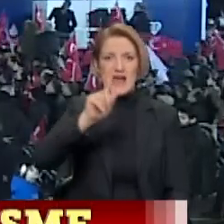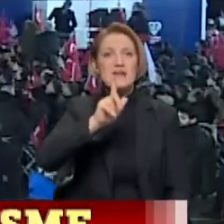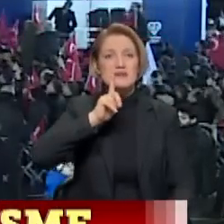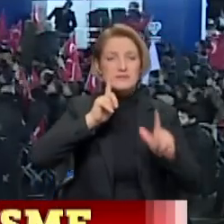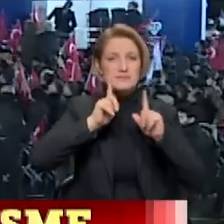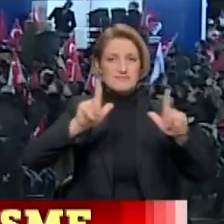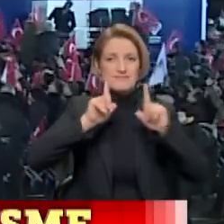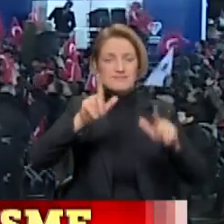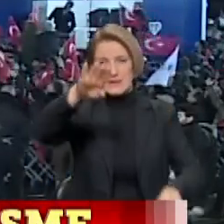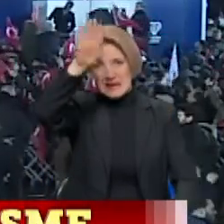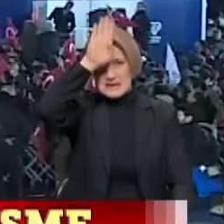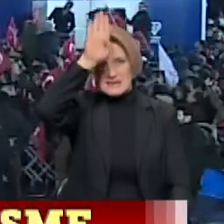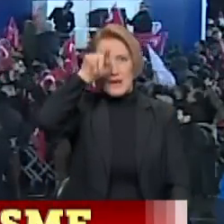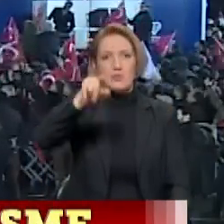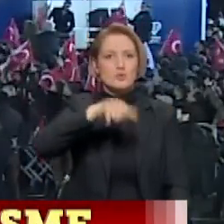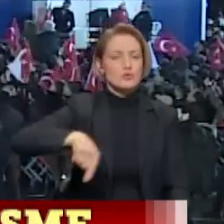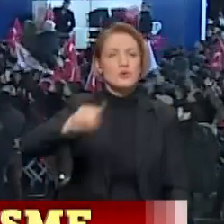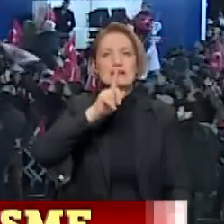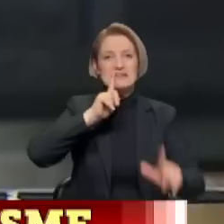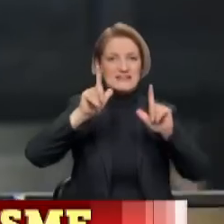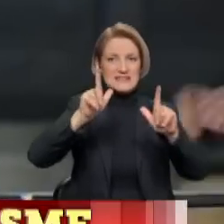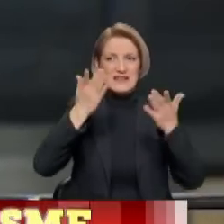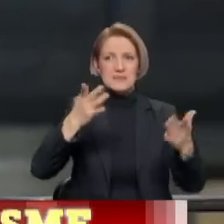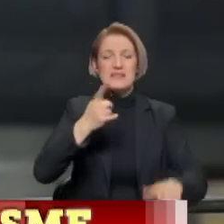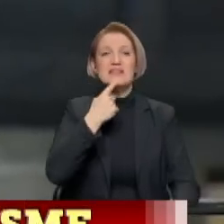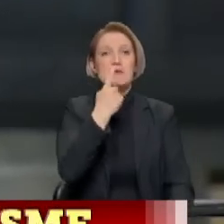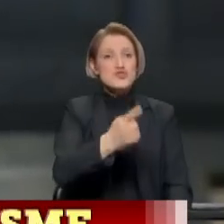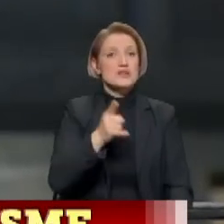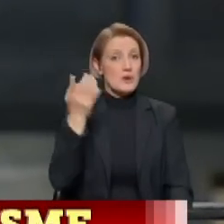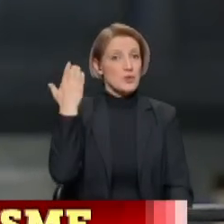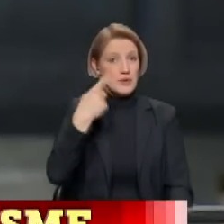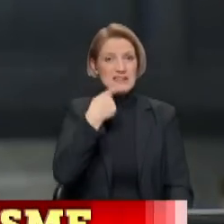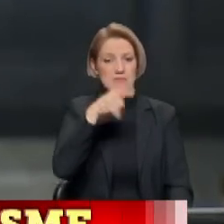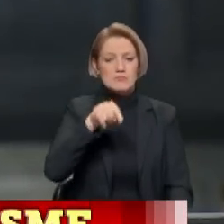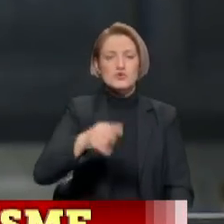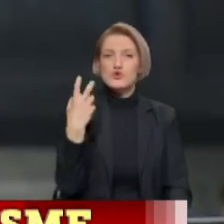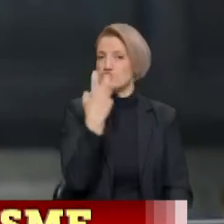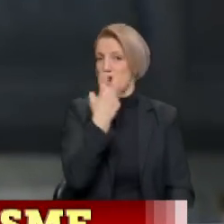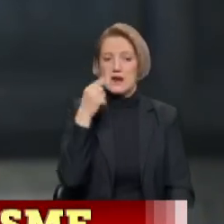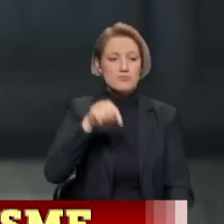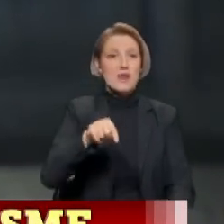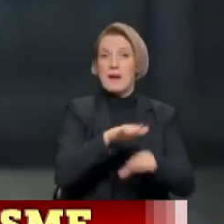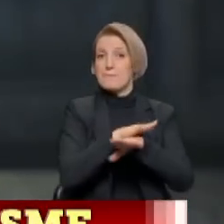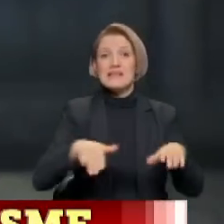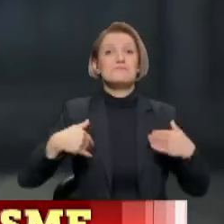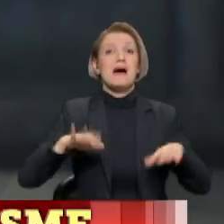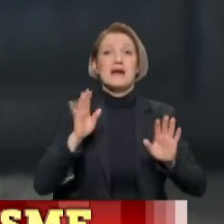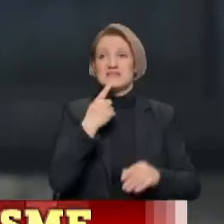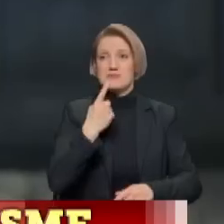seslenip, İstanbulluya seslenip demişti ki bu şarkı burada